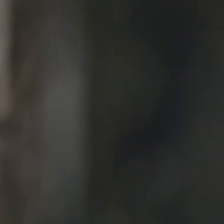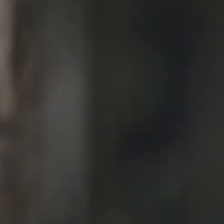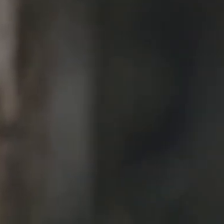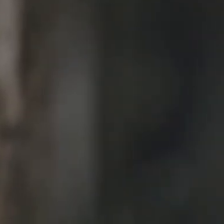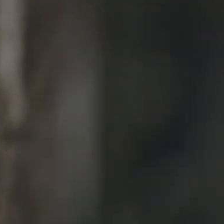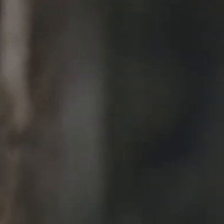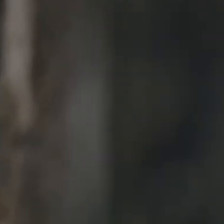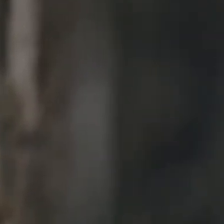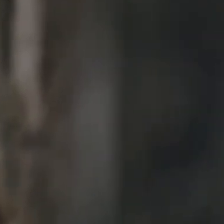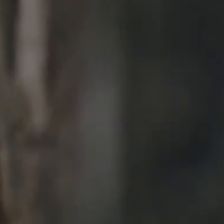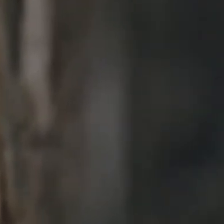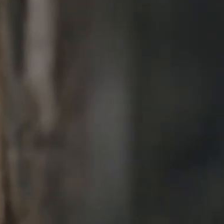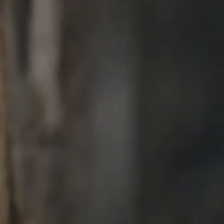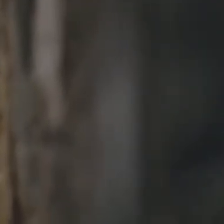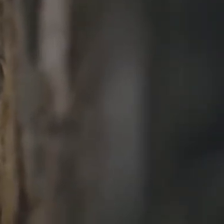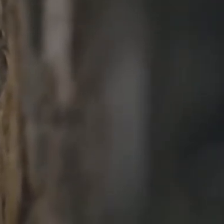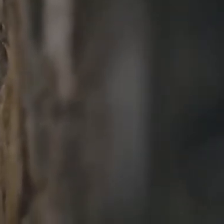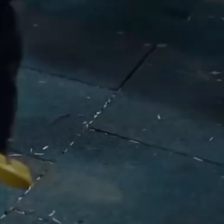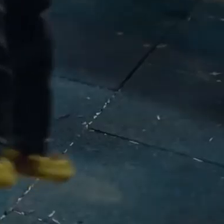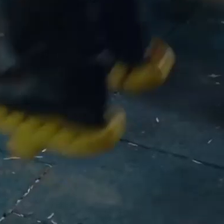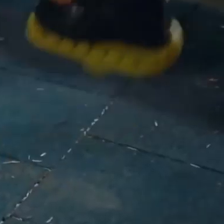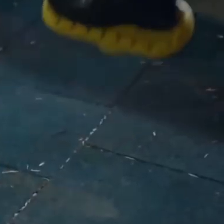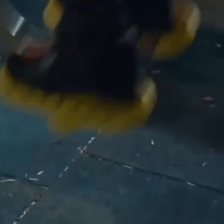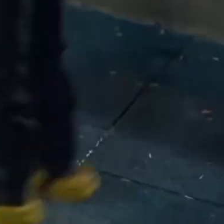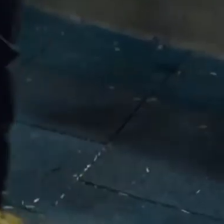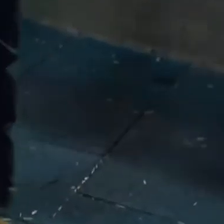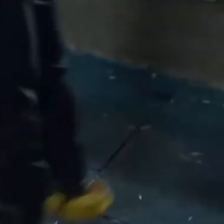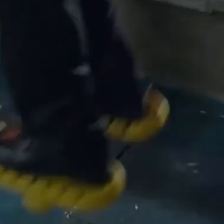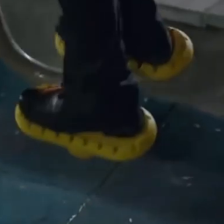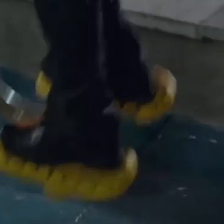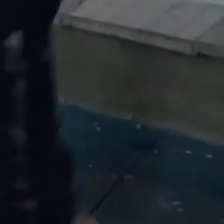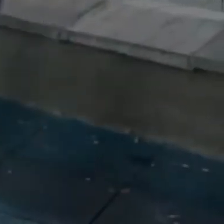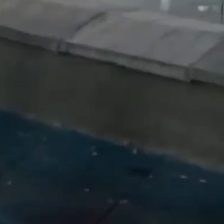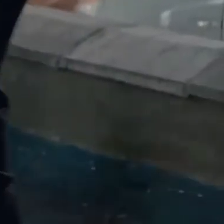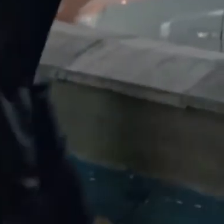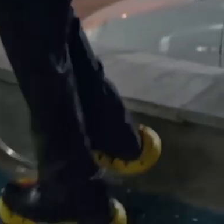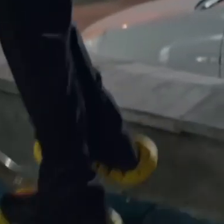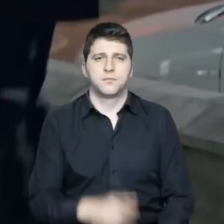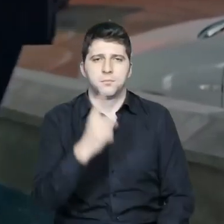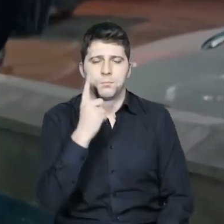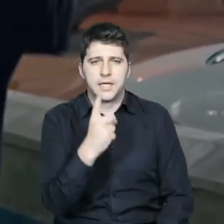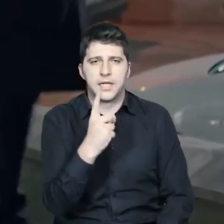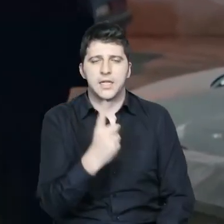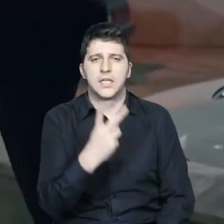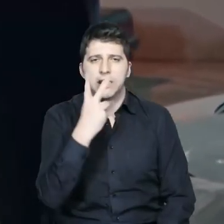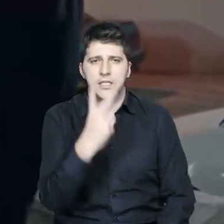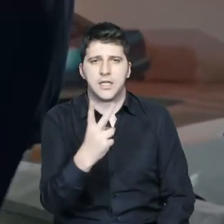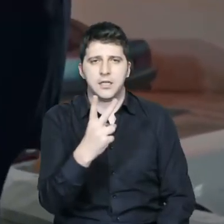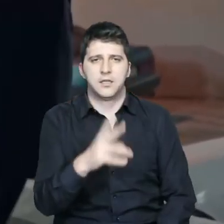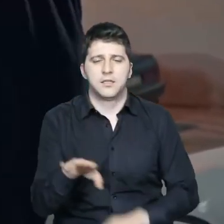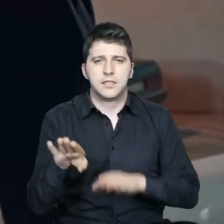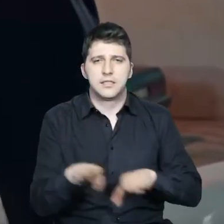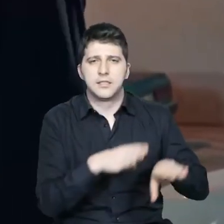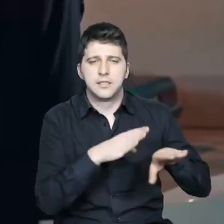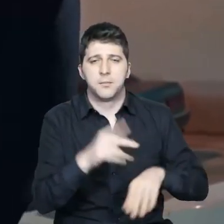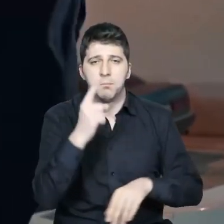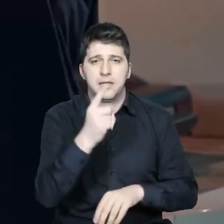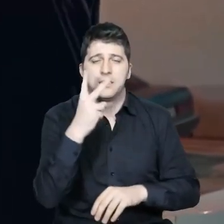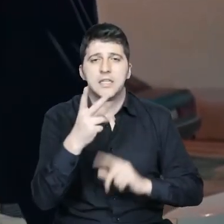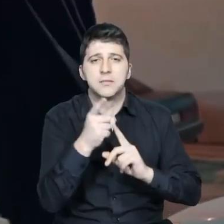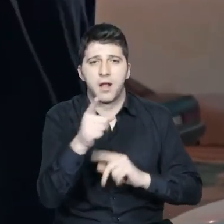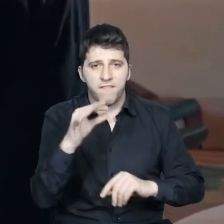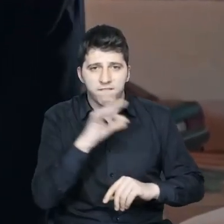Oral ve İsmail parktaki spor aletlerinden birinde karşılıklı bel çalışıyorlar. Bir, iki, İsmail. Heh. Koçum